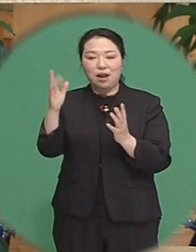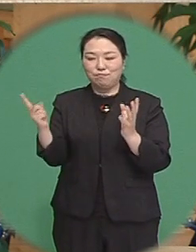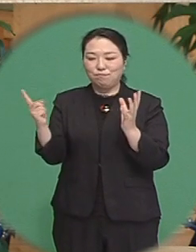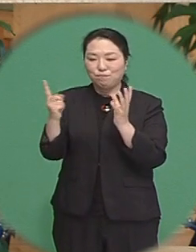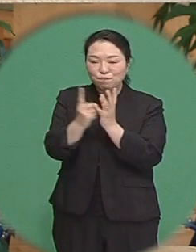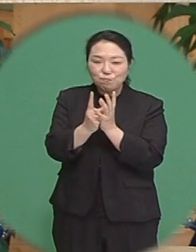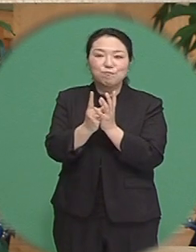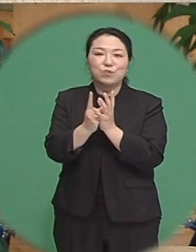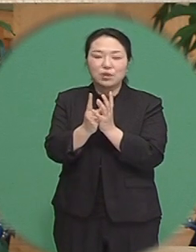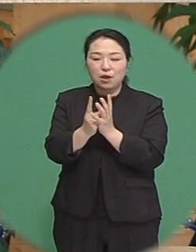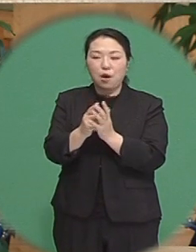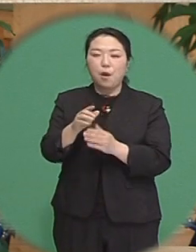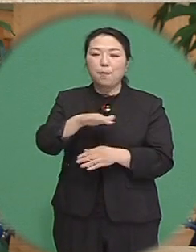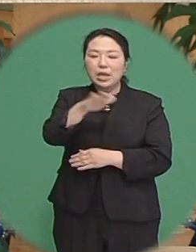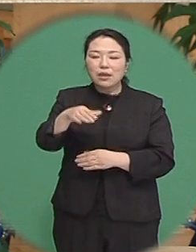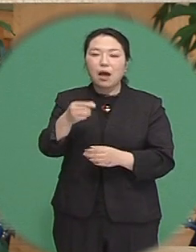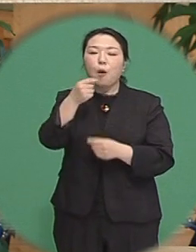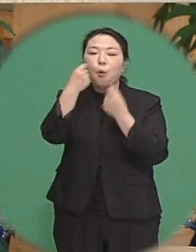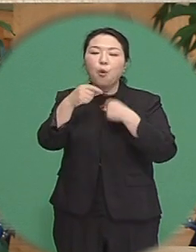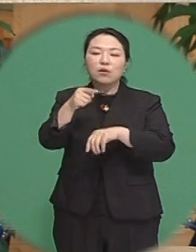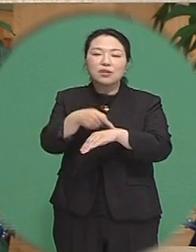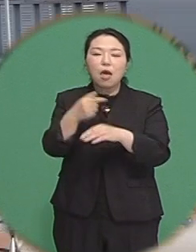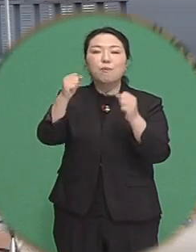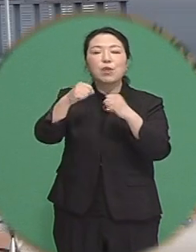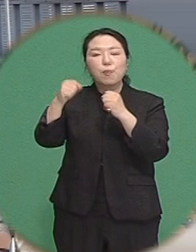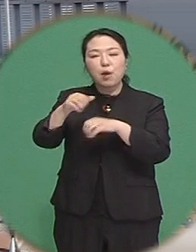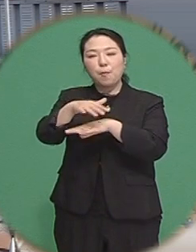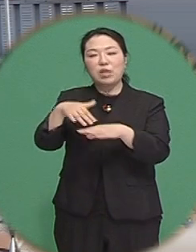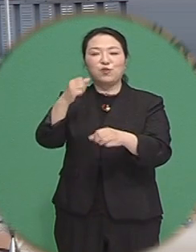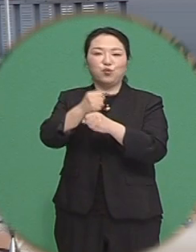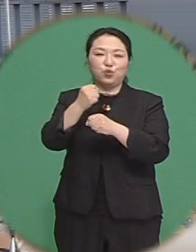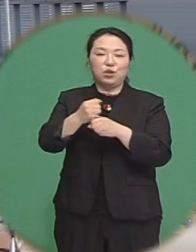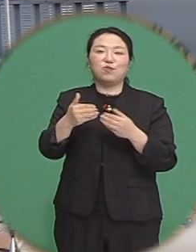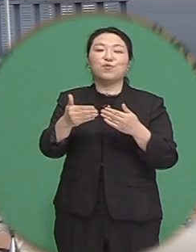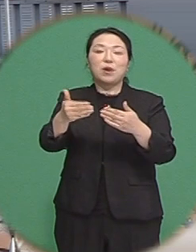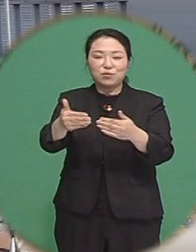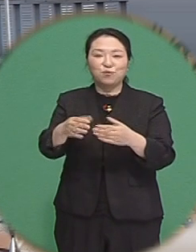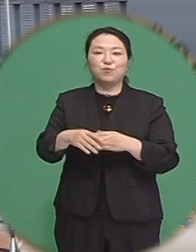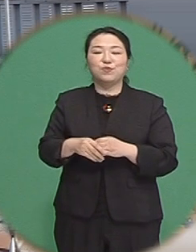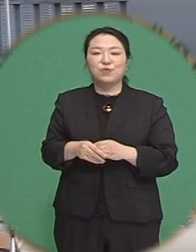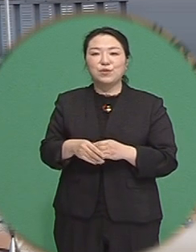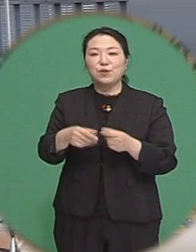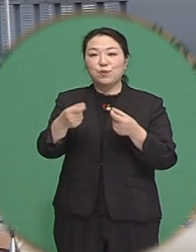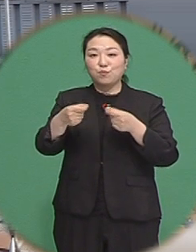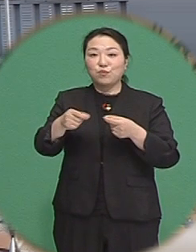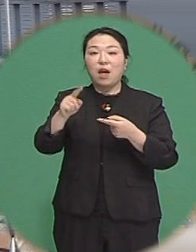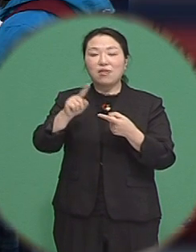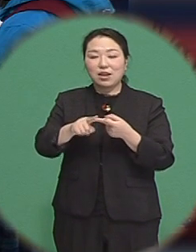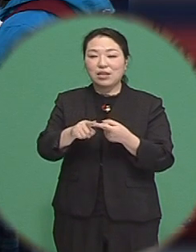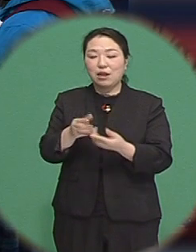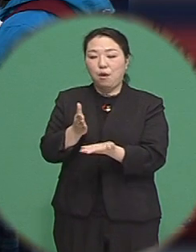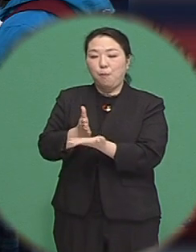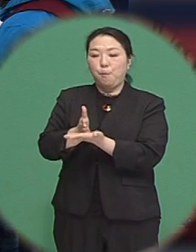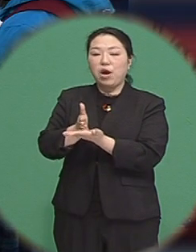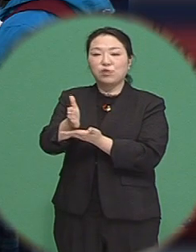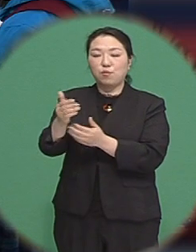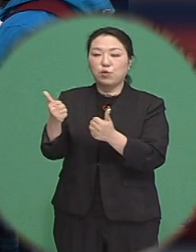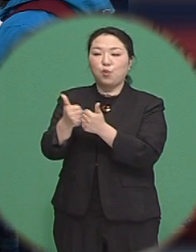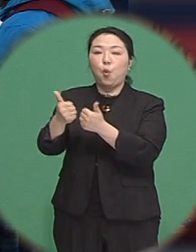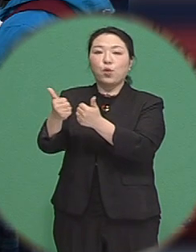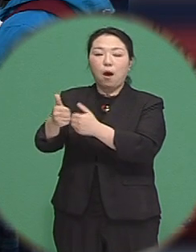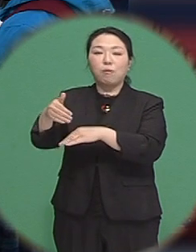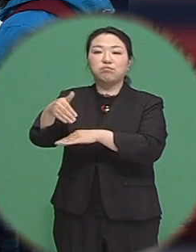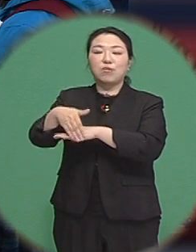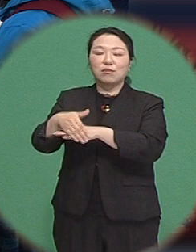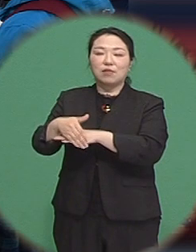を認め合うまちづくりを進めていきます具体的な取組みとしましてはワンストップで相談を受けつつ